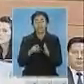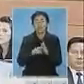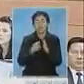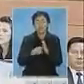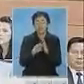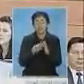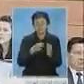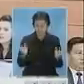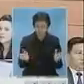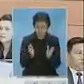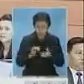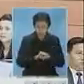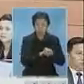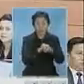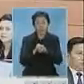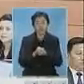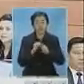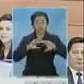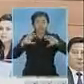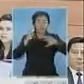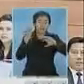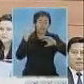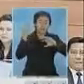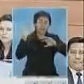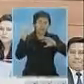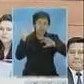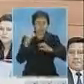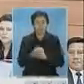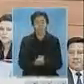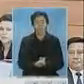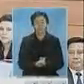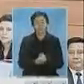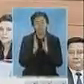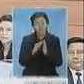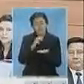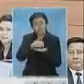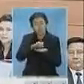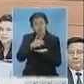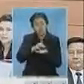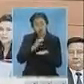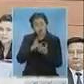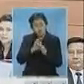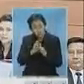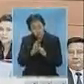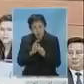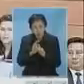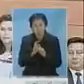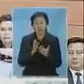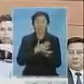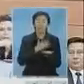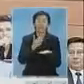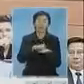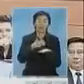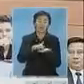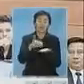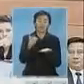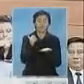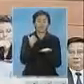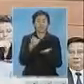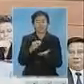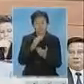ความปรองดองในรัฐบาลชุดที่ผ่านมาสารพัดครับมีคนเรวมข้อมูลผมอ่านให้ฟังก็ได้ท่านประธานที่